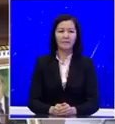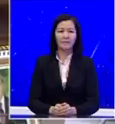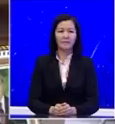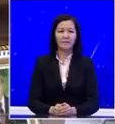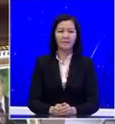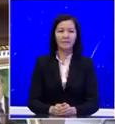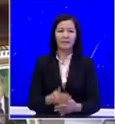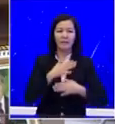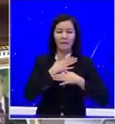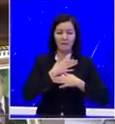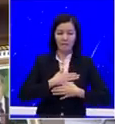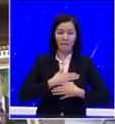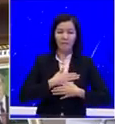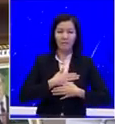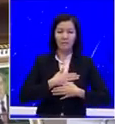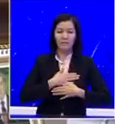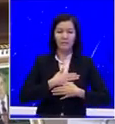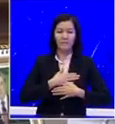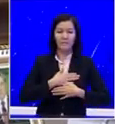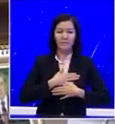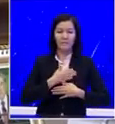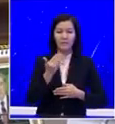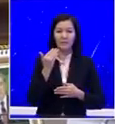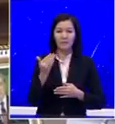Очень доволен, что Амандық Ғаббасұлы